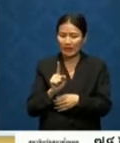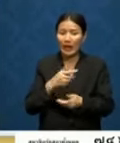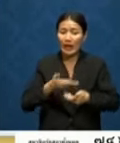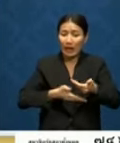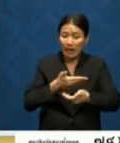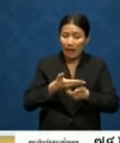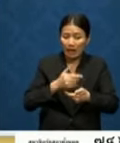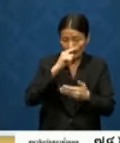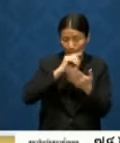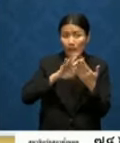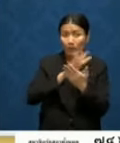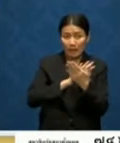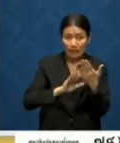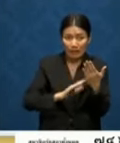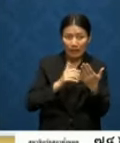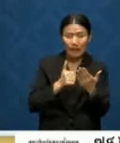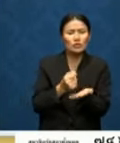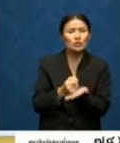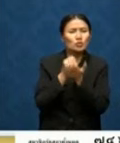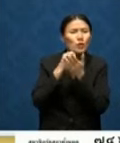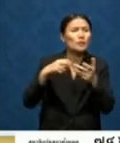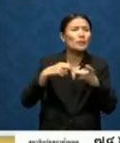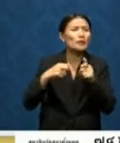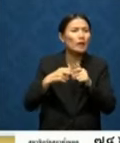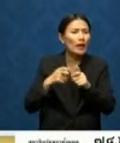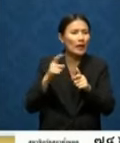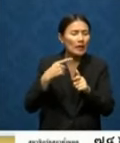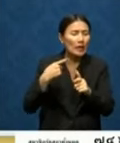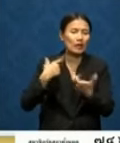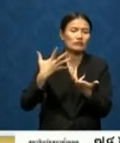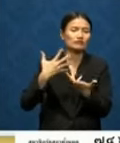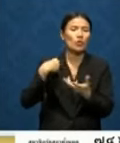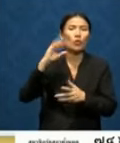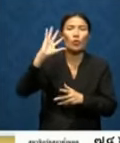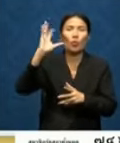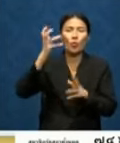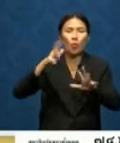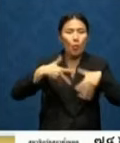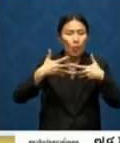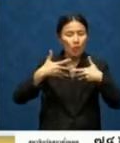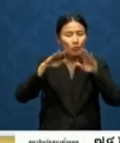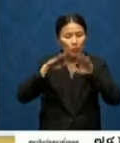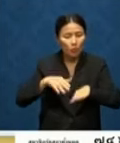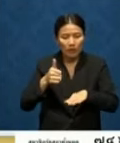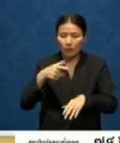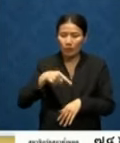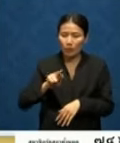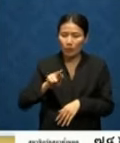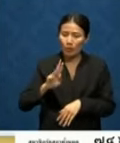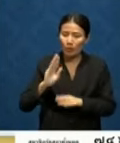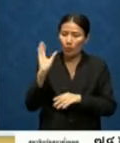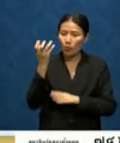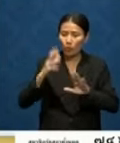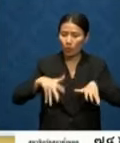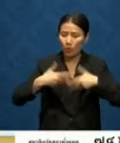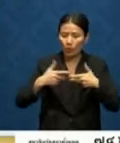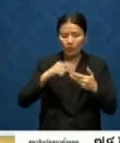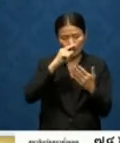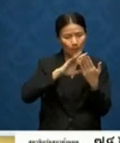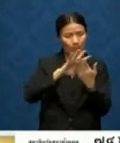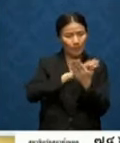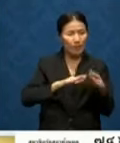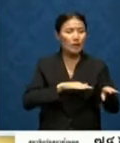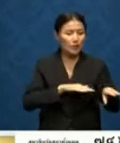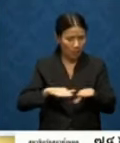ในประเทศรถภาวะเหลอนกระจุกขอที่ 6 ครับเมื่อพรบรณโกร้อน ประเทศไทยมีความพร้อมเพรารัฐบาล